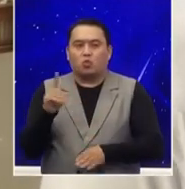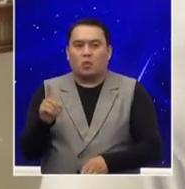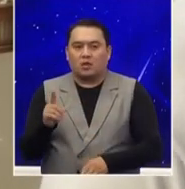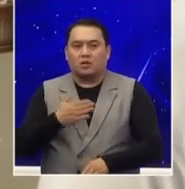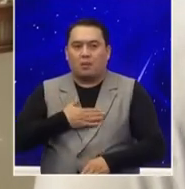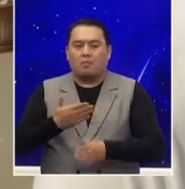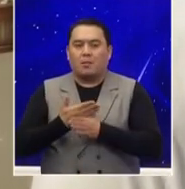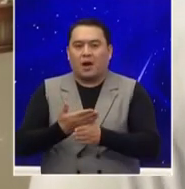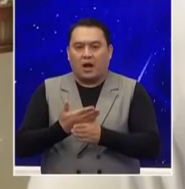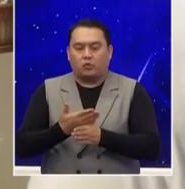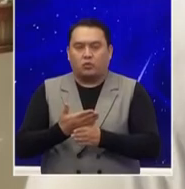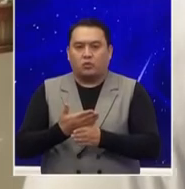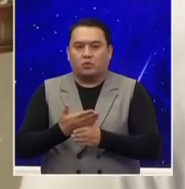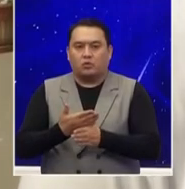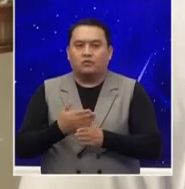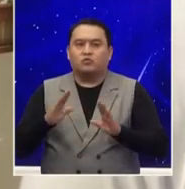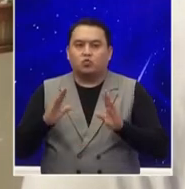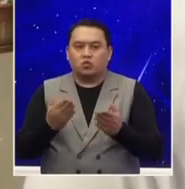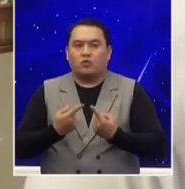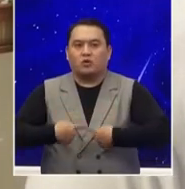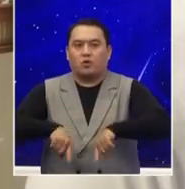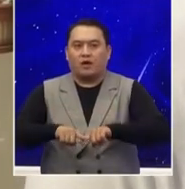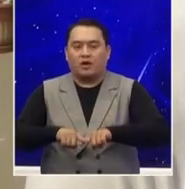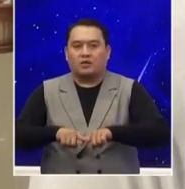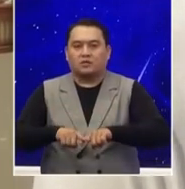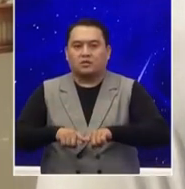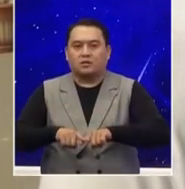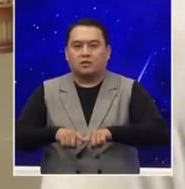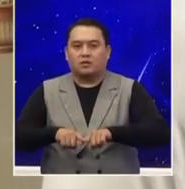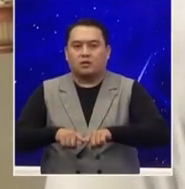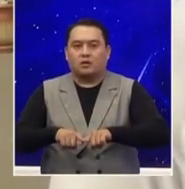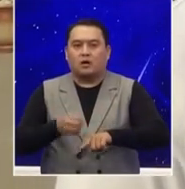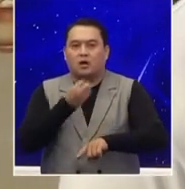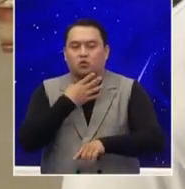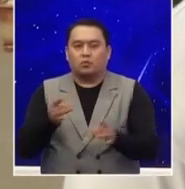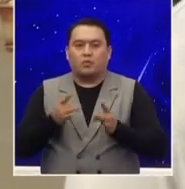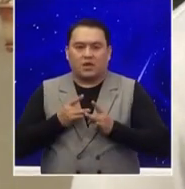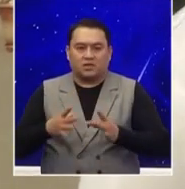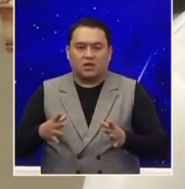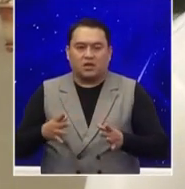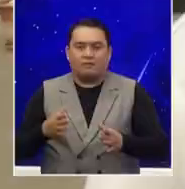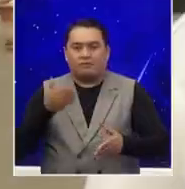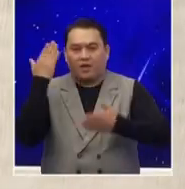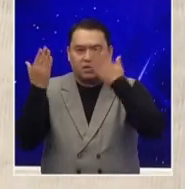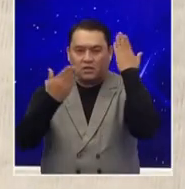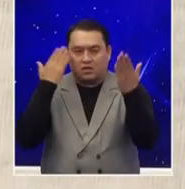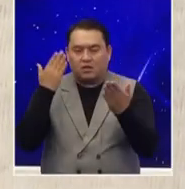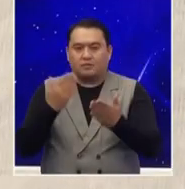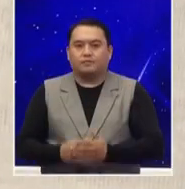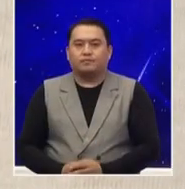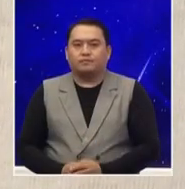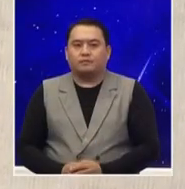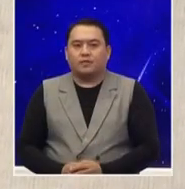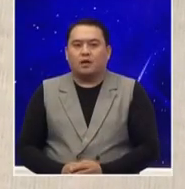нам помогает вот в данном случае вот такой вот организация такого хорошего праздника очень весело и продуктивно